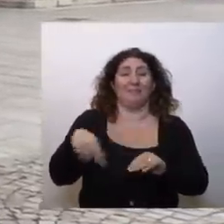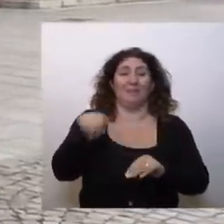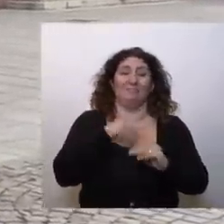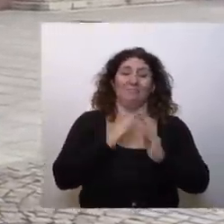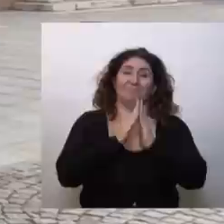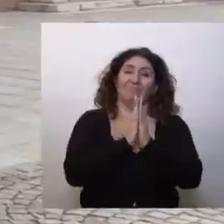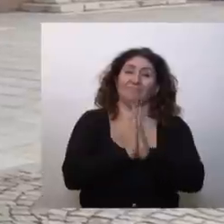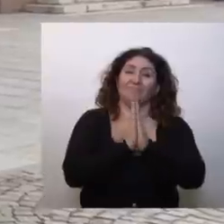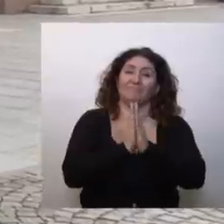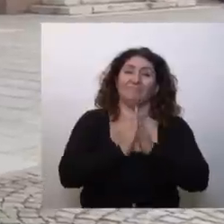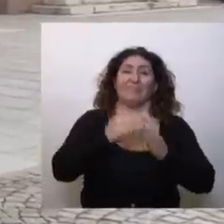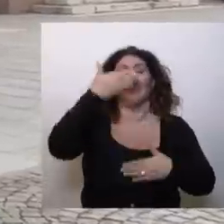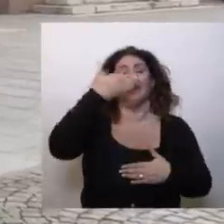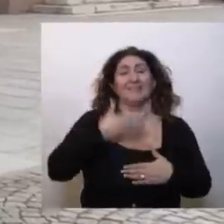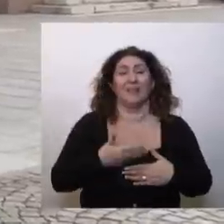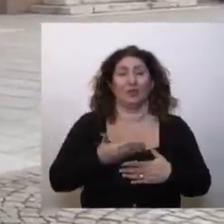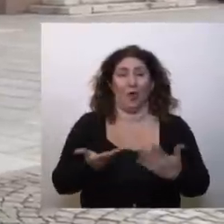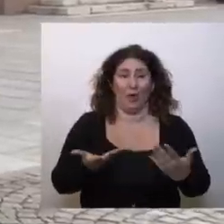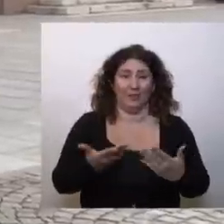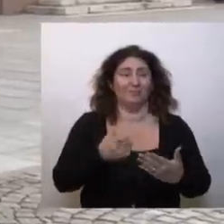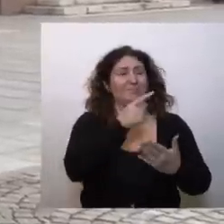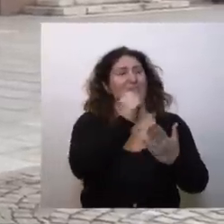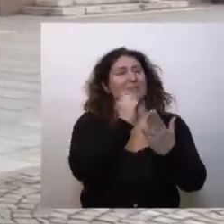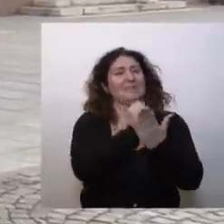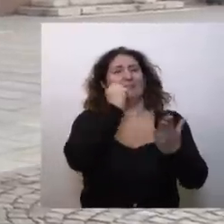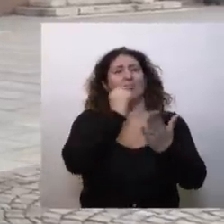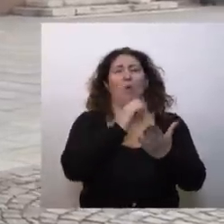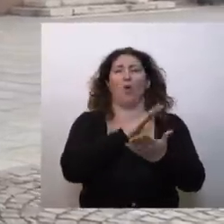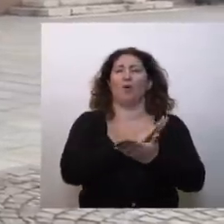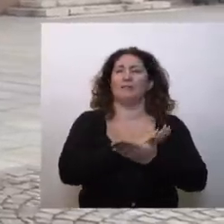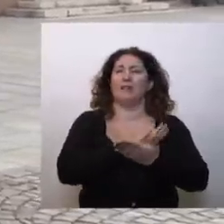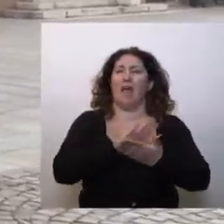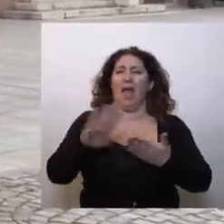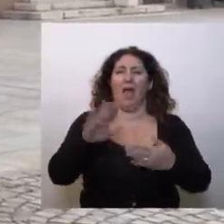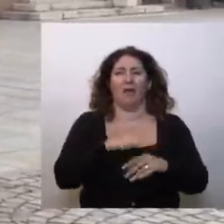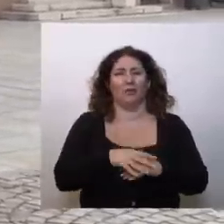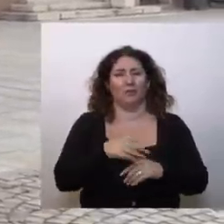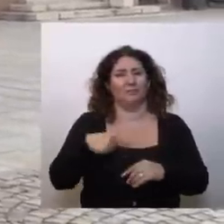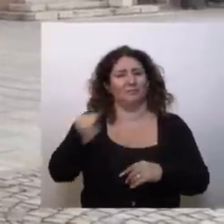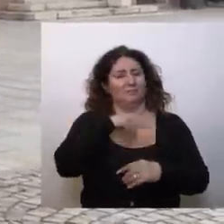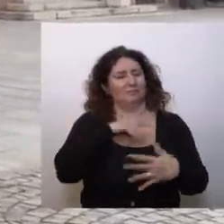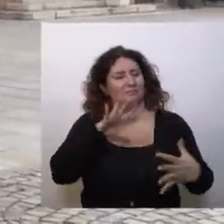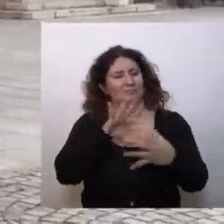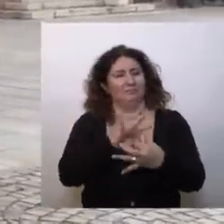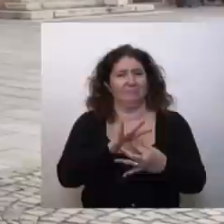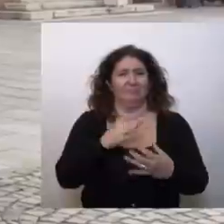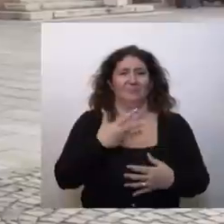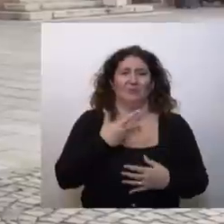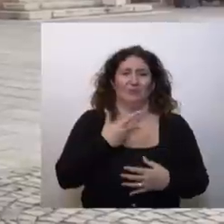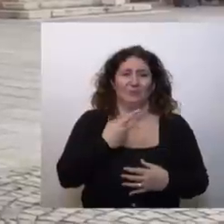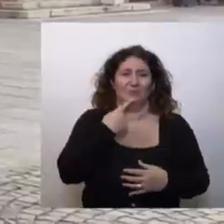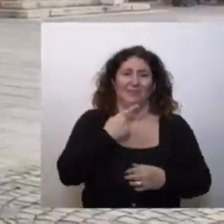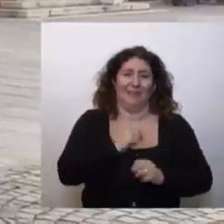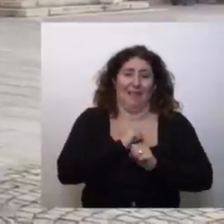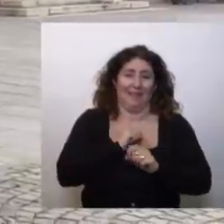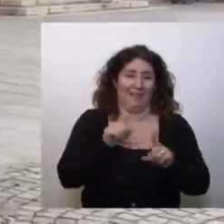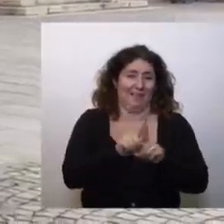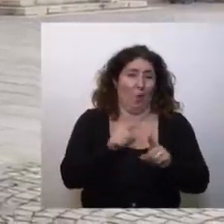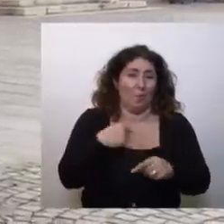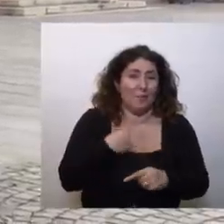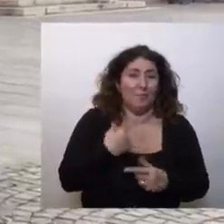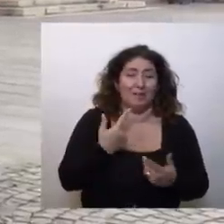alla Sindone, davanti a un simbolo sacro a cui siamo legati, a cui chi crede, come me, come tanti di